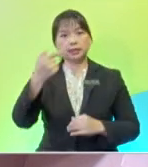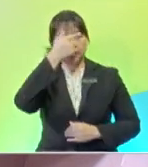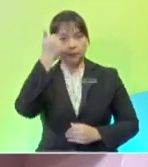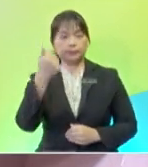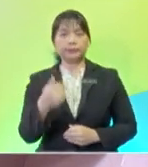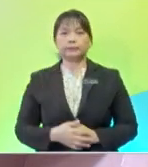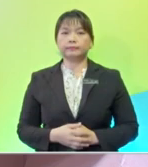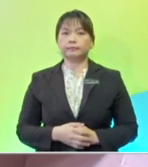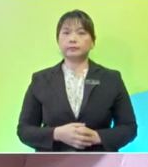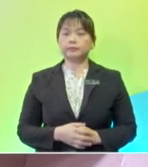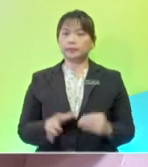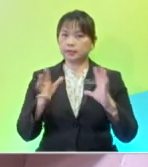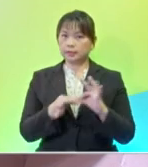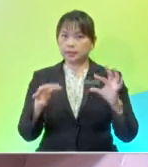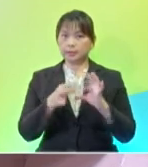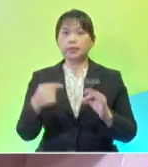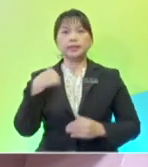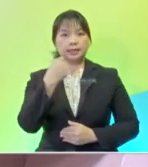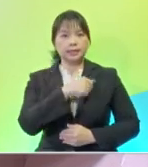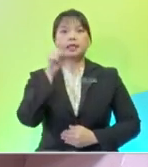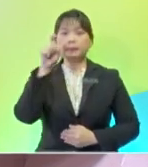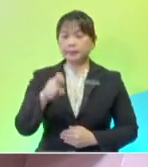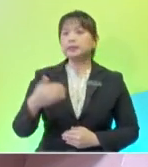kita mesti ada intonasi